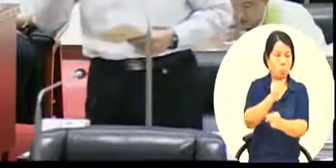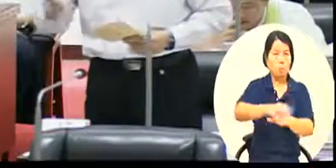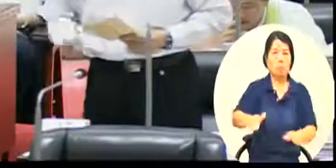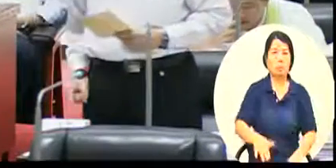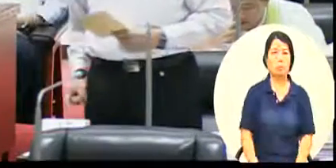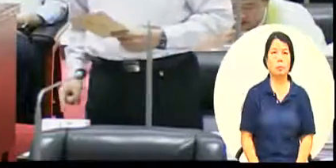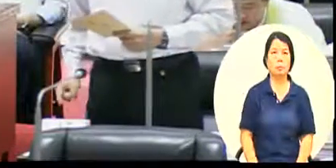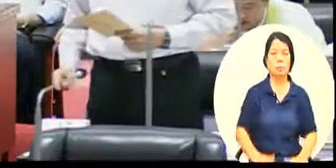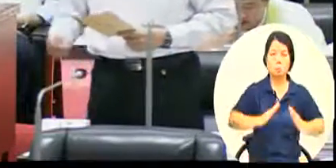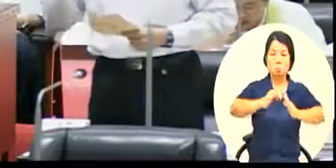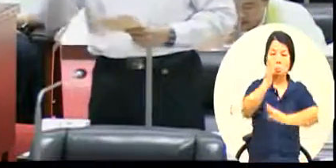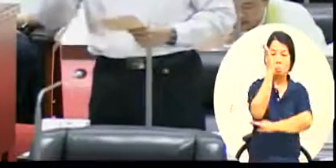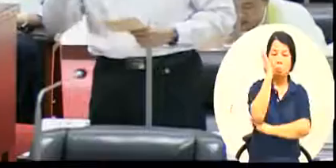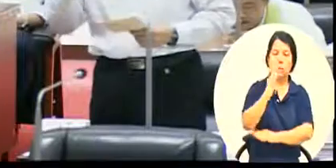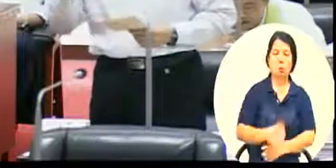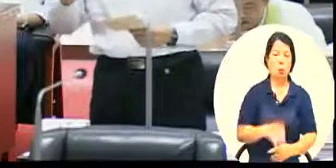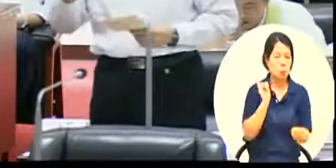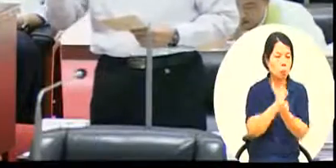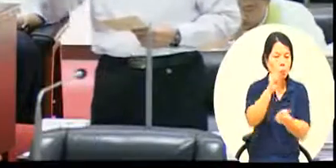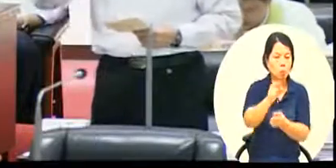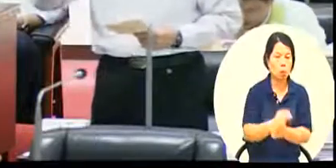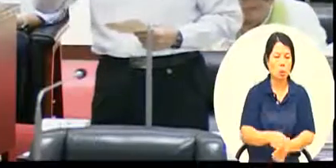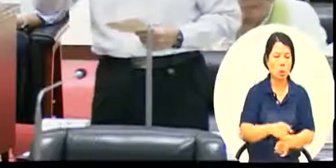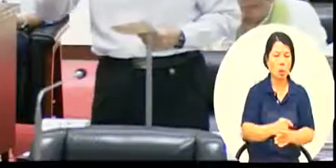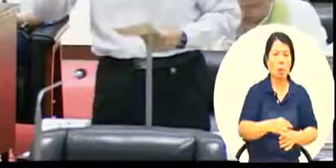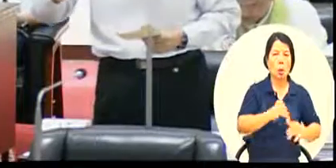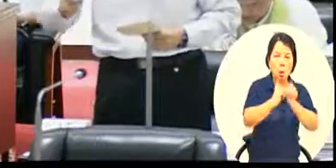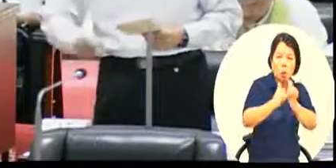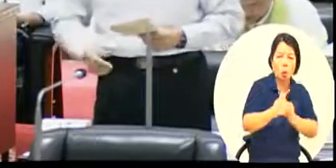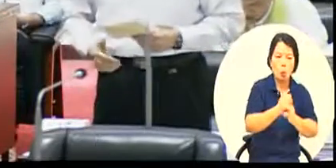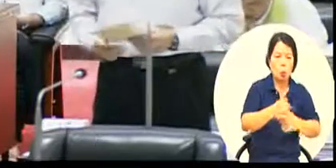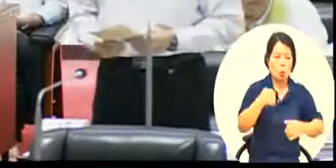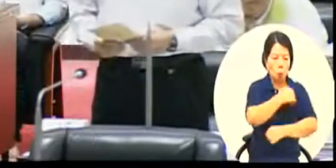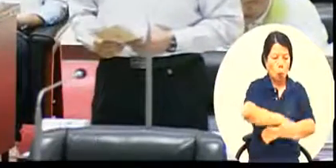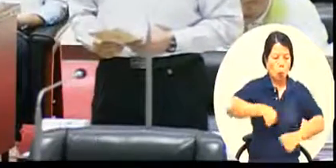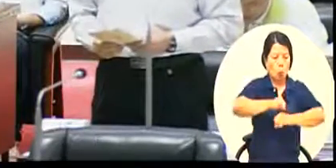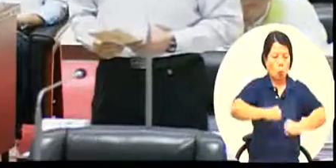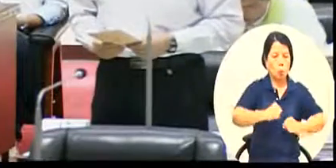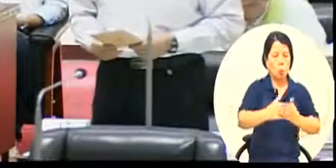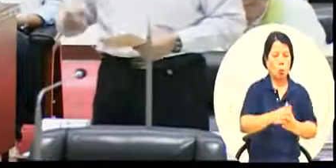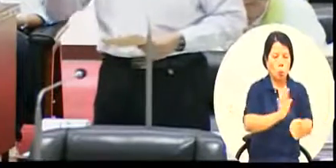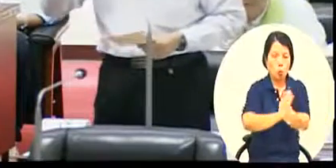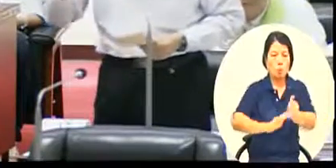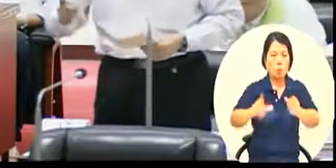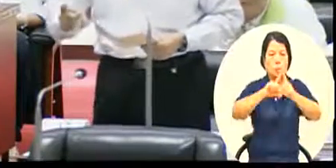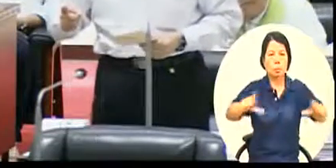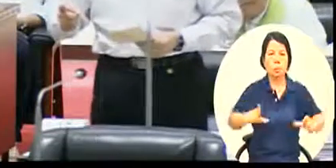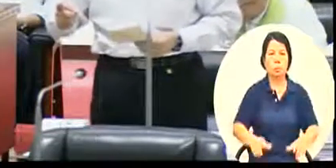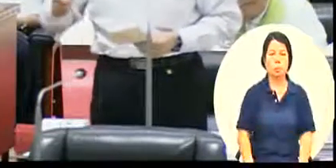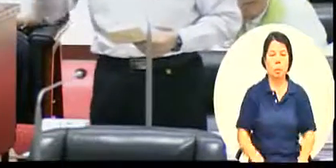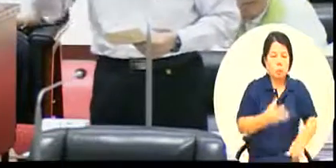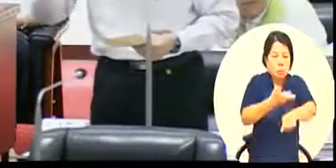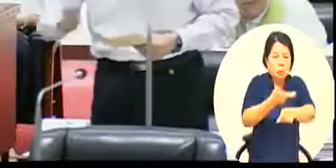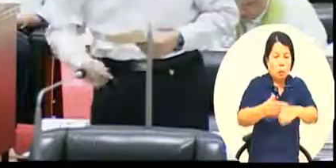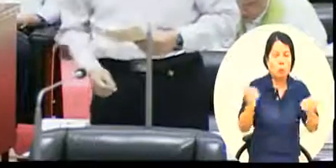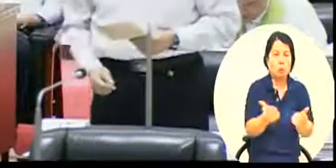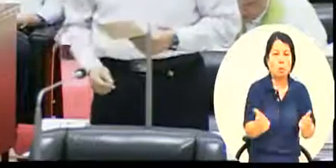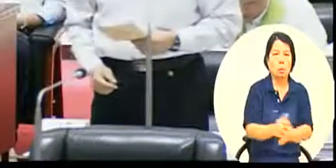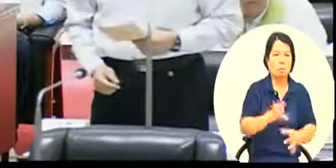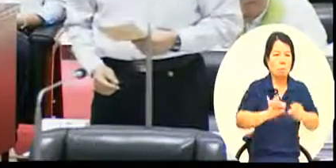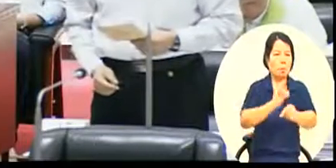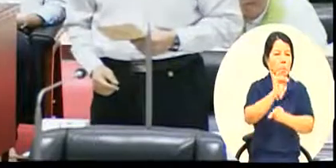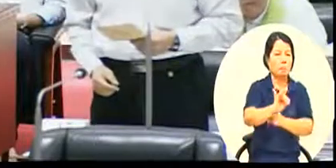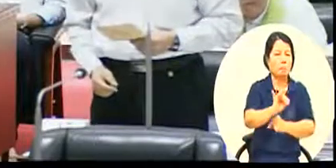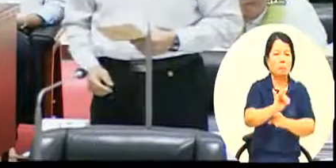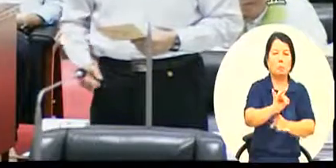能这个问题啊，对国人的健康问题啊，会造成非常非常严重的一个影响。科学的问题没有100%